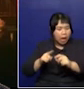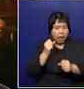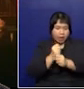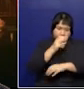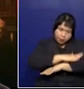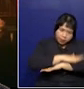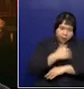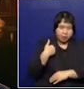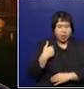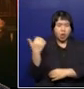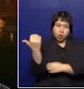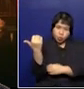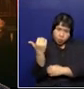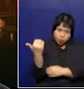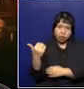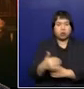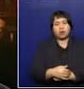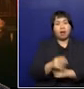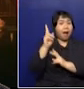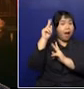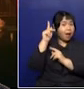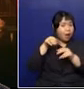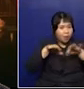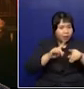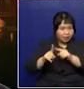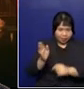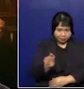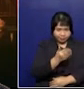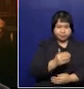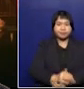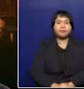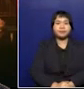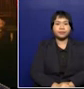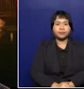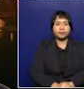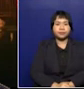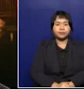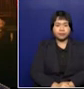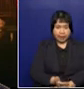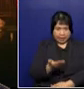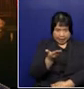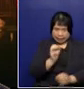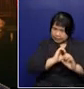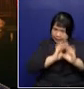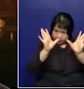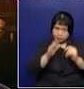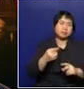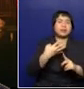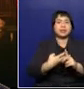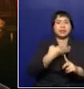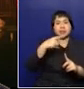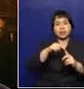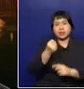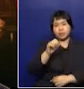พ์ไม่ว่าจะเป็นโทรทัศน์ไม่ว่าเป็นสำนักข่าวนะไปดูแผ่นต่อไปครับผมเน้นชัดๆนะฮะ15เม